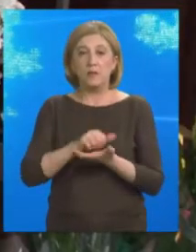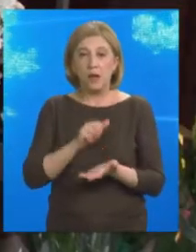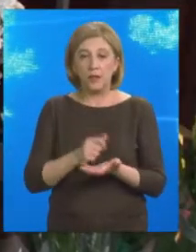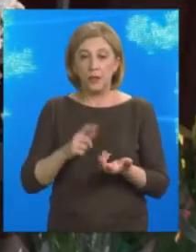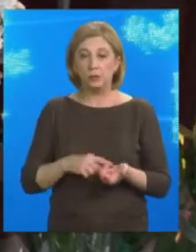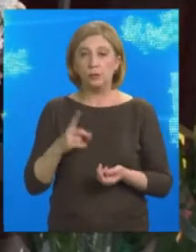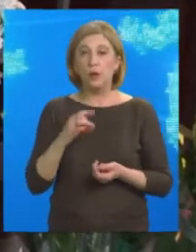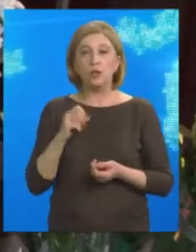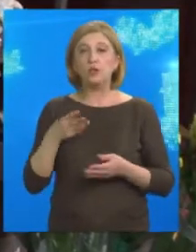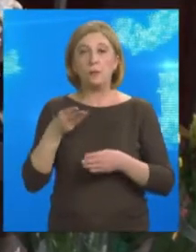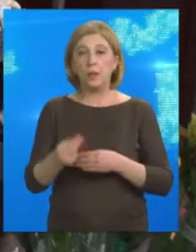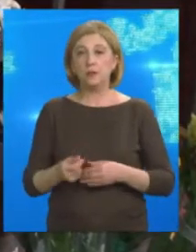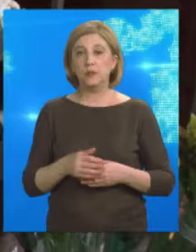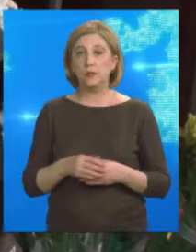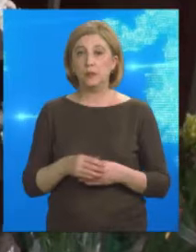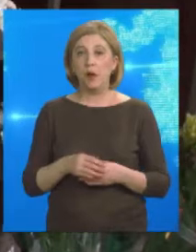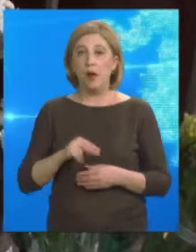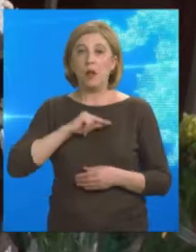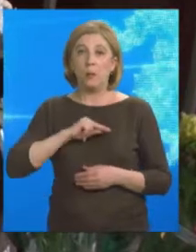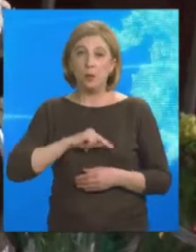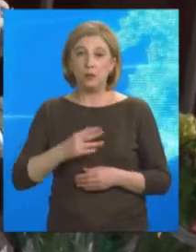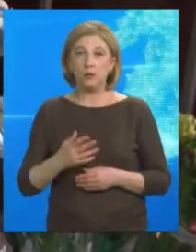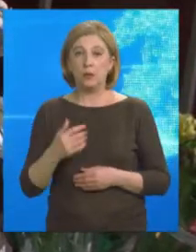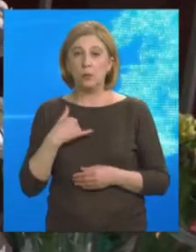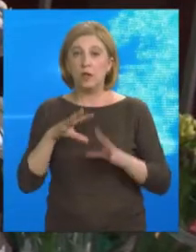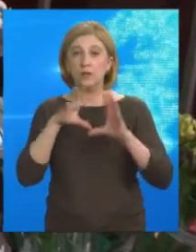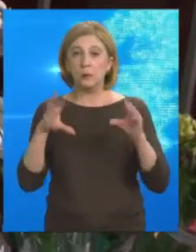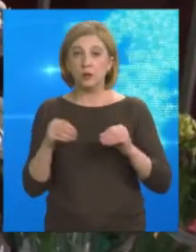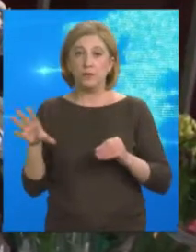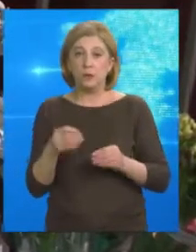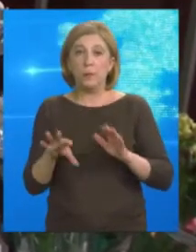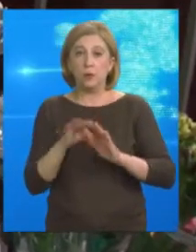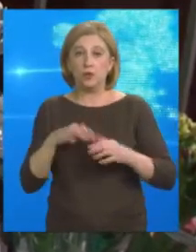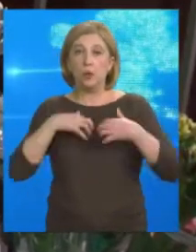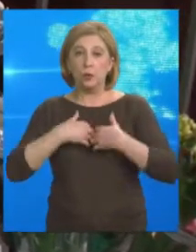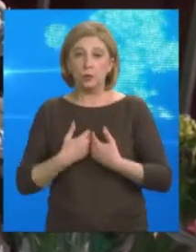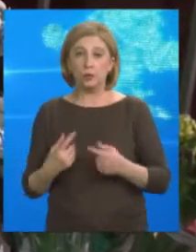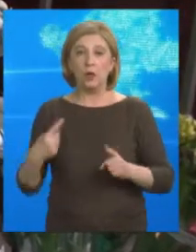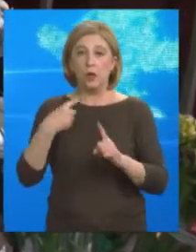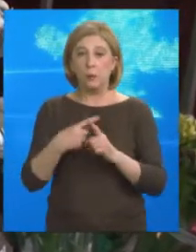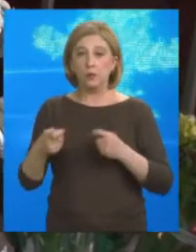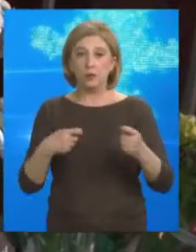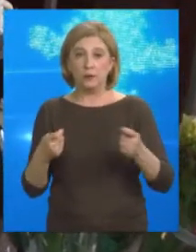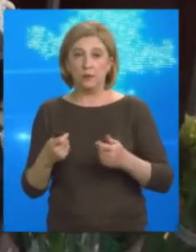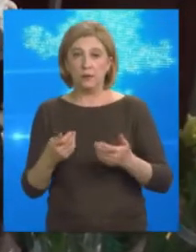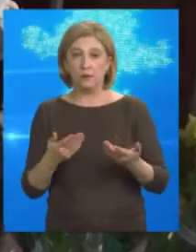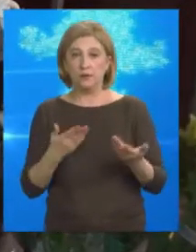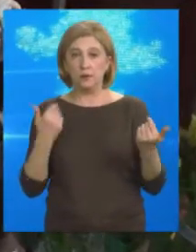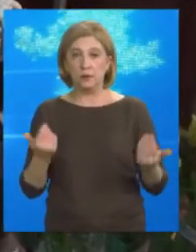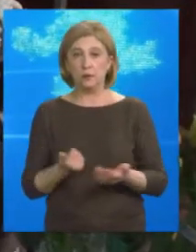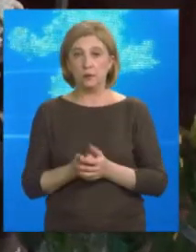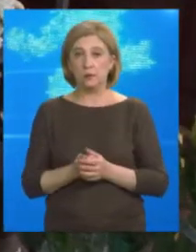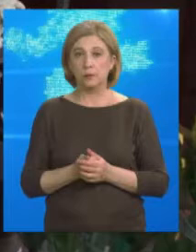нечем платить работникам. У нас вообще все получается грустно, еще плюсом товар такой, который мы